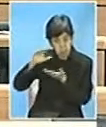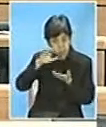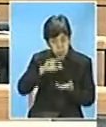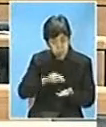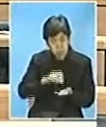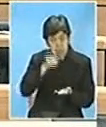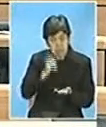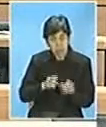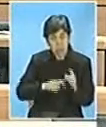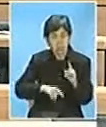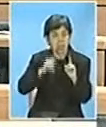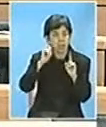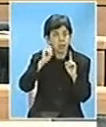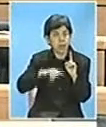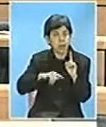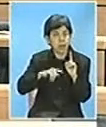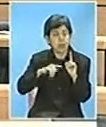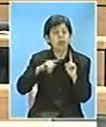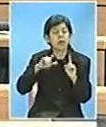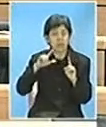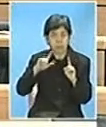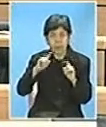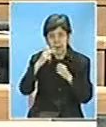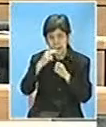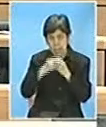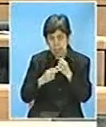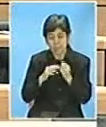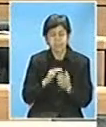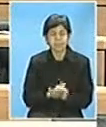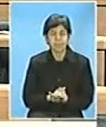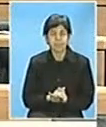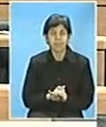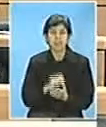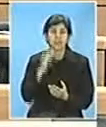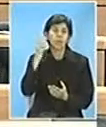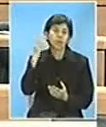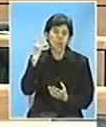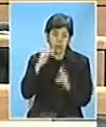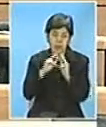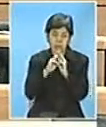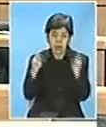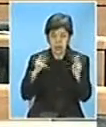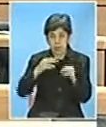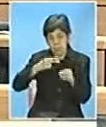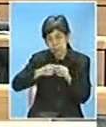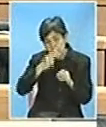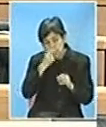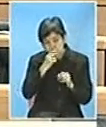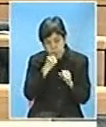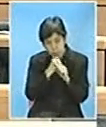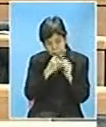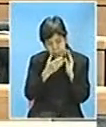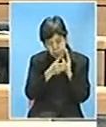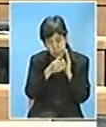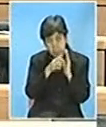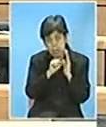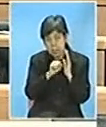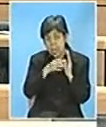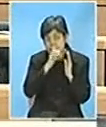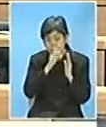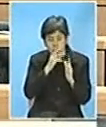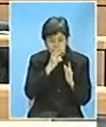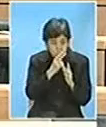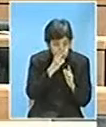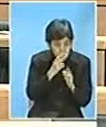นี้ 1,000 กว่าเหรียญต่อตันแล้วนะครับซึ่งเมื่อวานนี้ทางคณะกรรมการการพลังงานก็ไปดูงานที่จังหวัดสักแก้วและจังหวัดประเทศกั